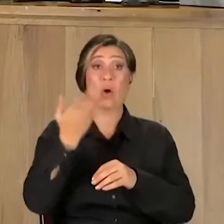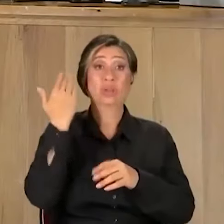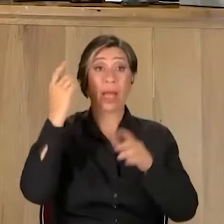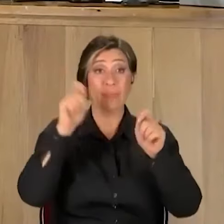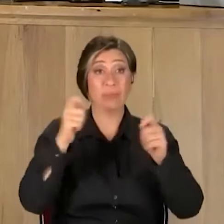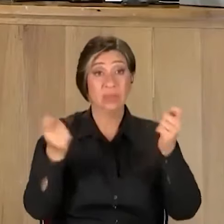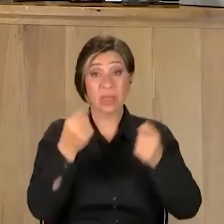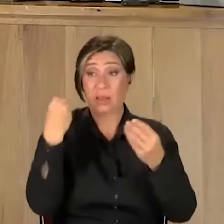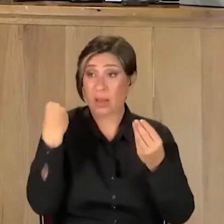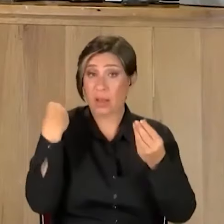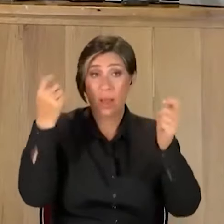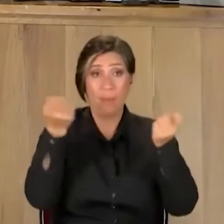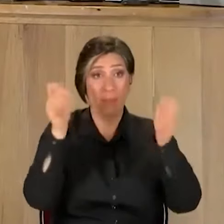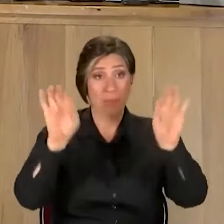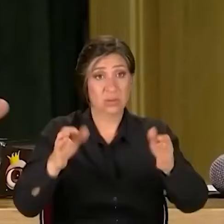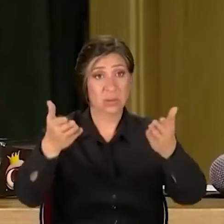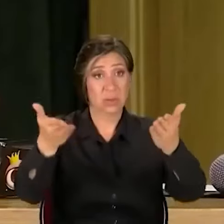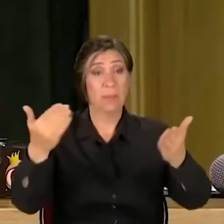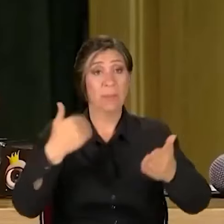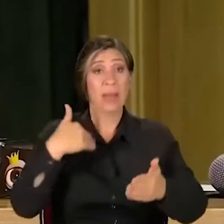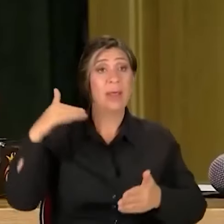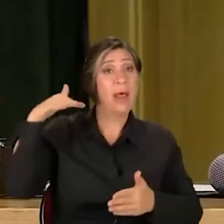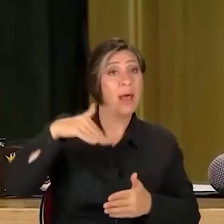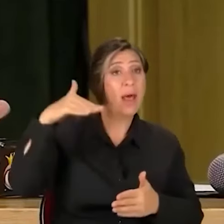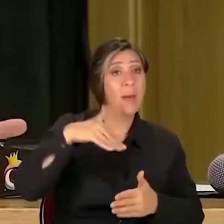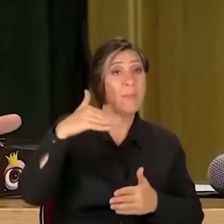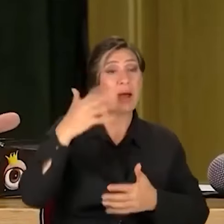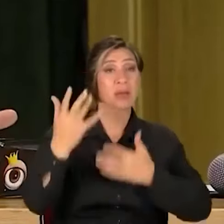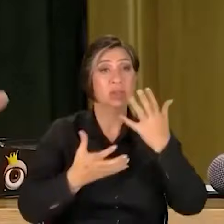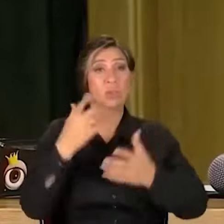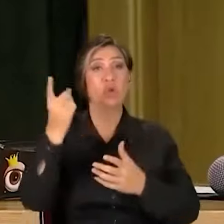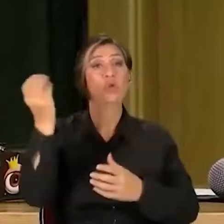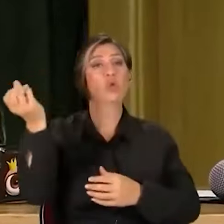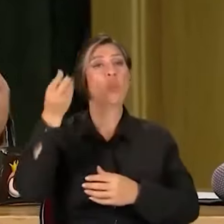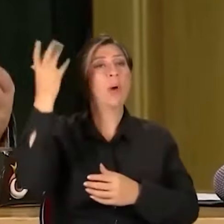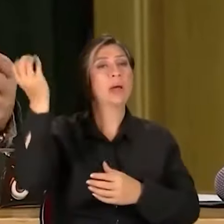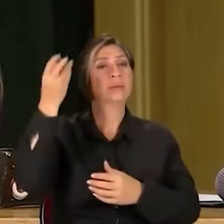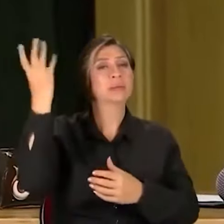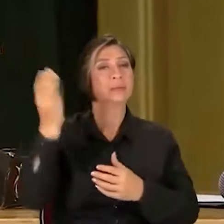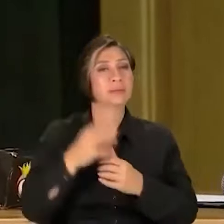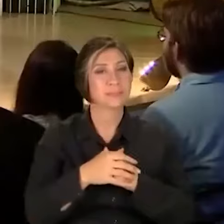yaptığım işleri yeni yeni yapmaya başladılar. Ben rap müziğinin ateşiyim, onlar duman. Aslında